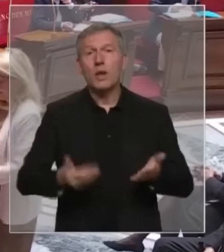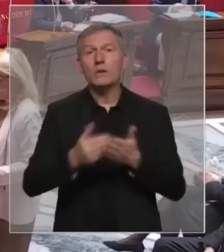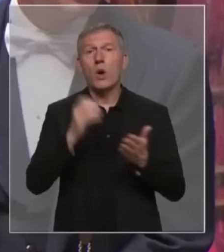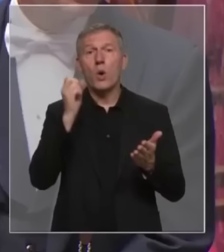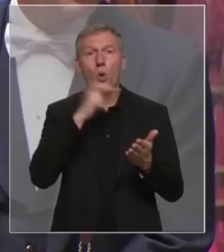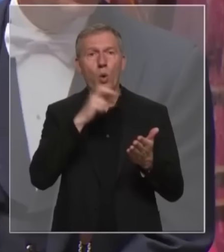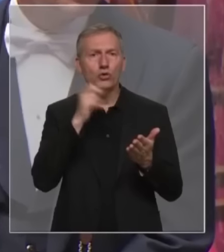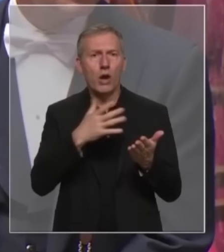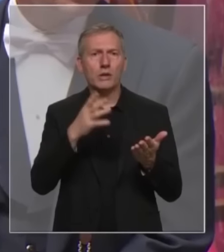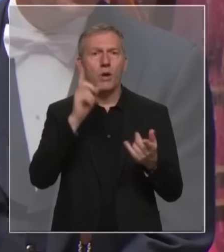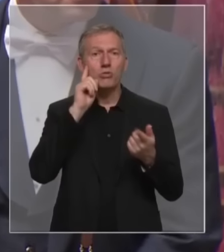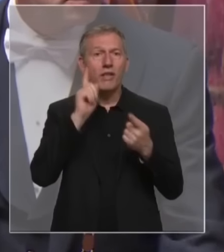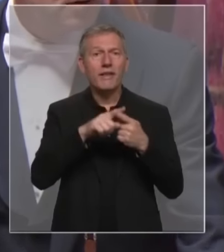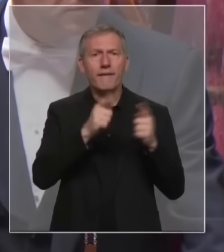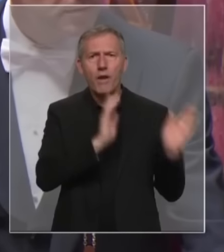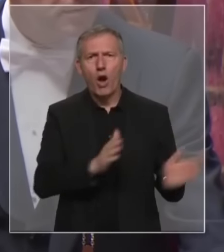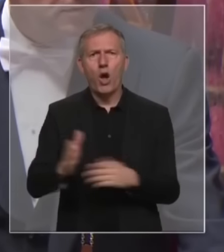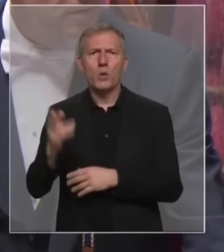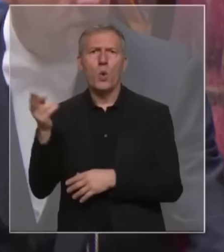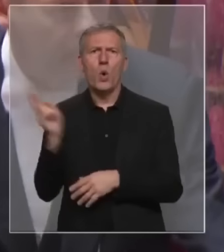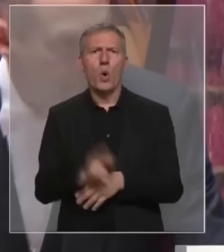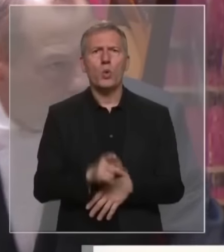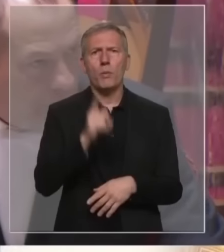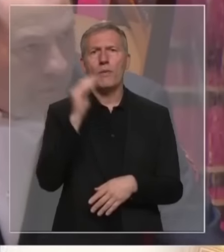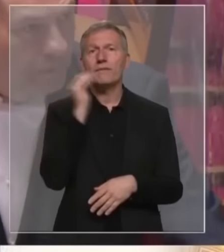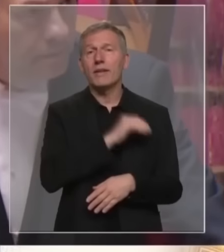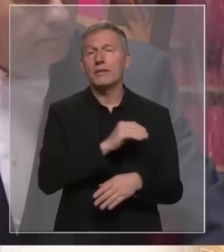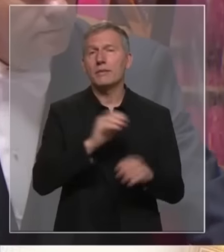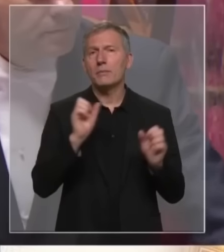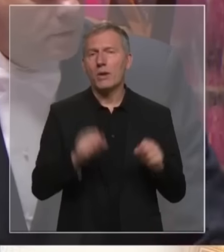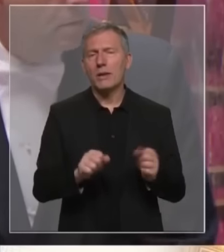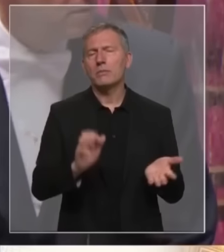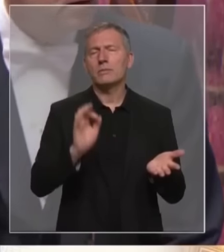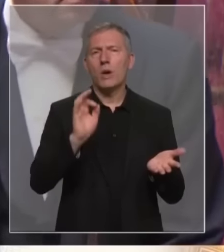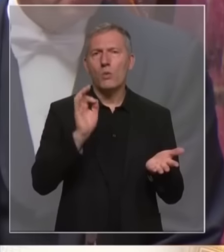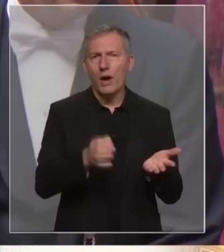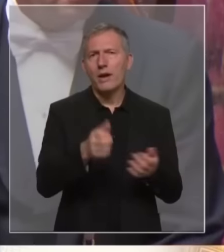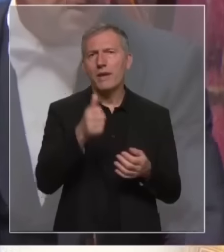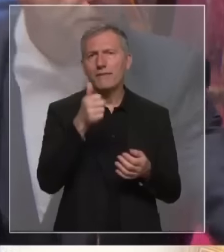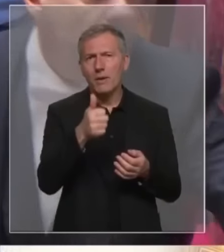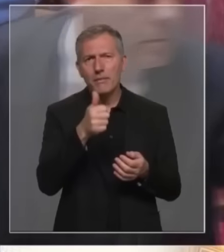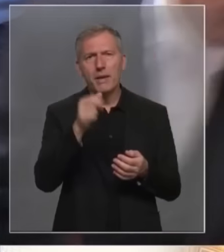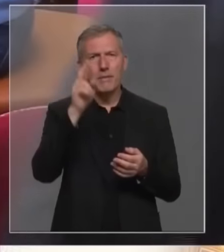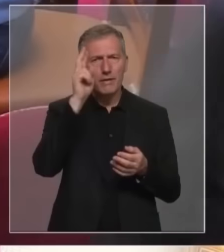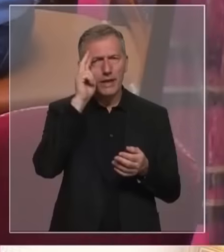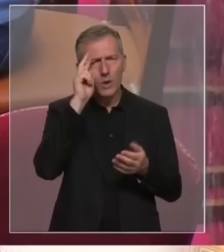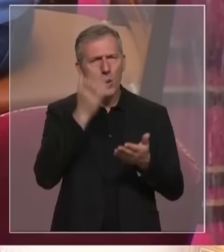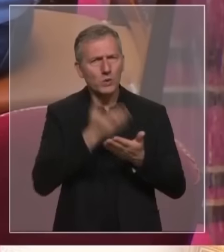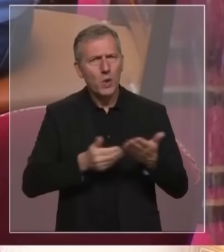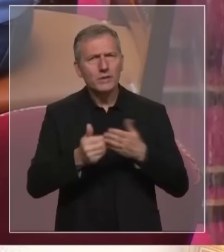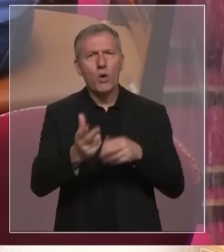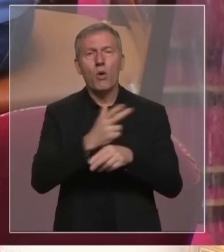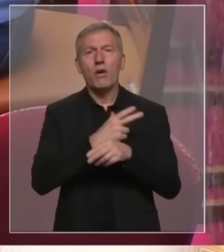savez afin que l'ordre revienne dans les plus brefs délais oui vous avez raison la situation est grave